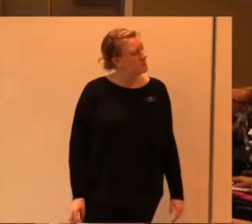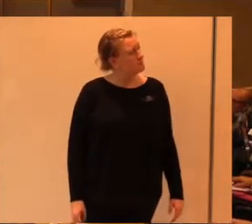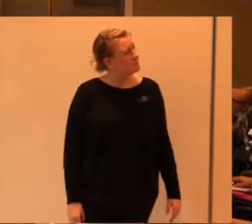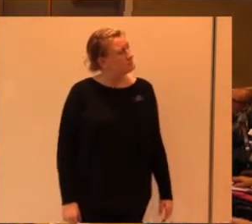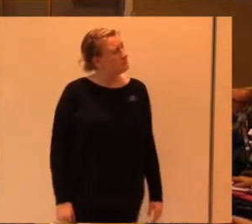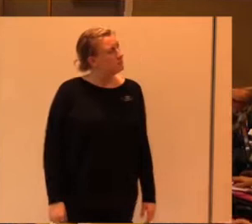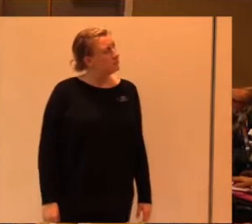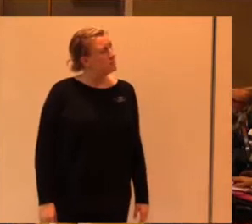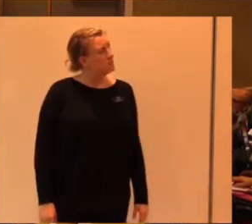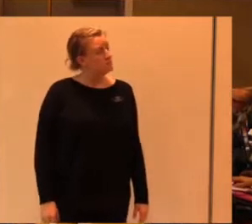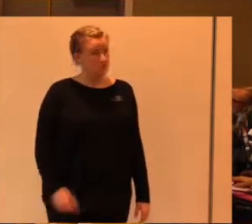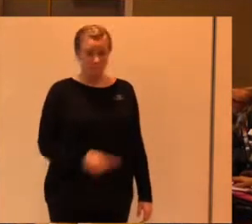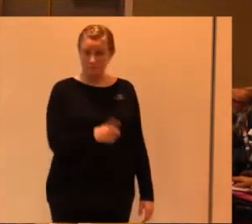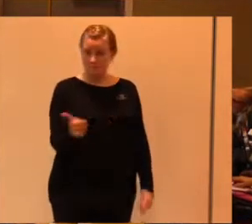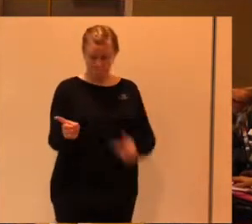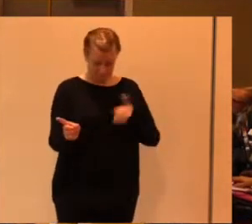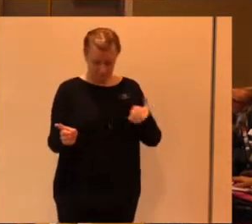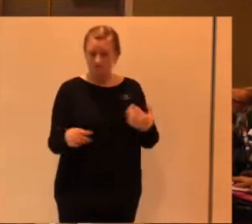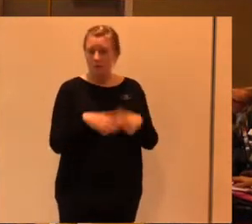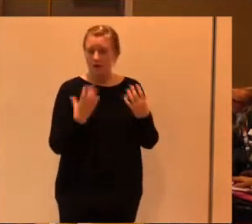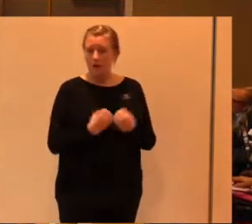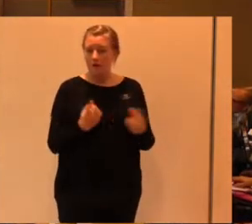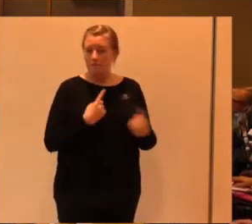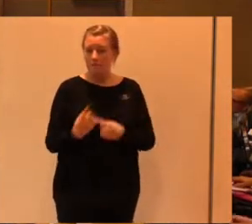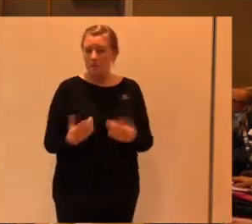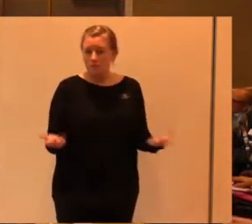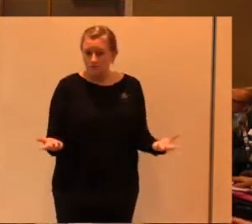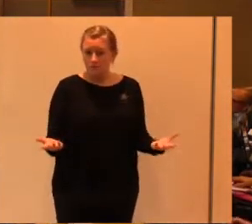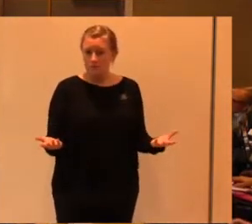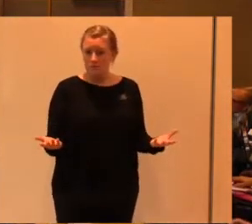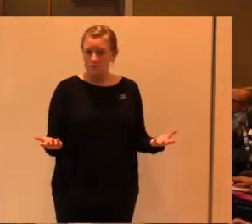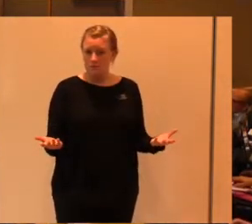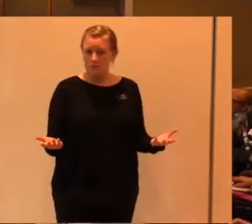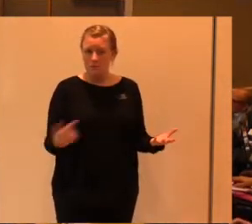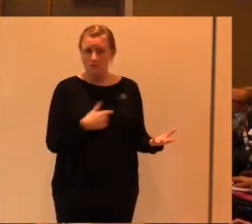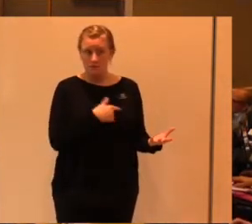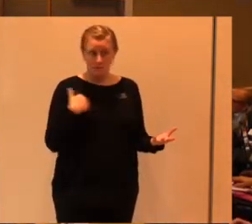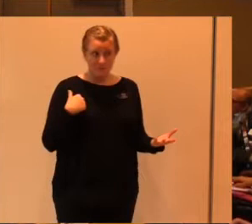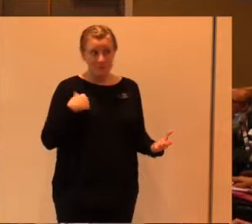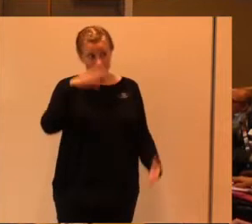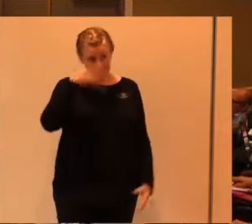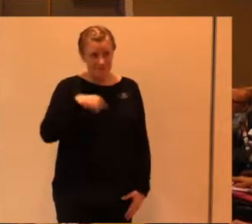För vi är ju alla människor. Om det är någonting som vi vet så är det att vi är också olika.